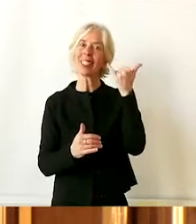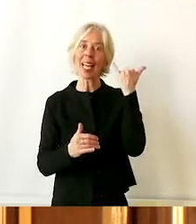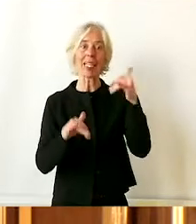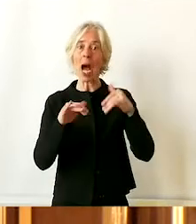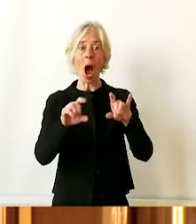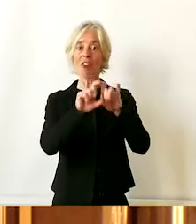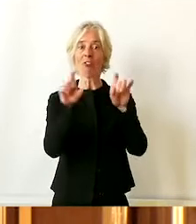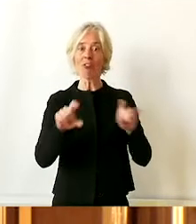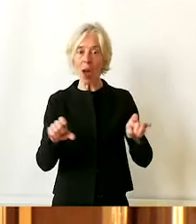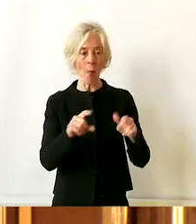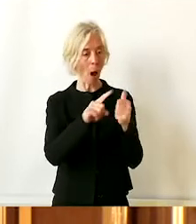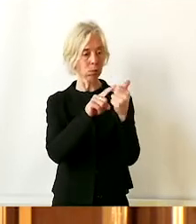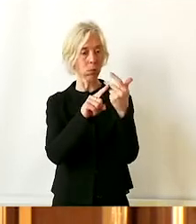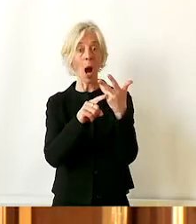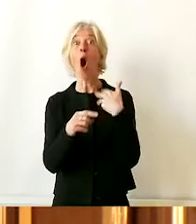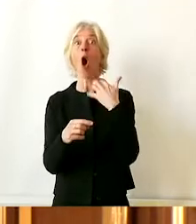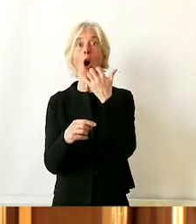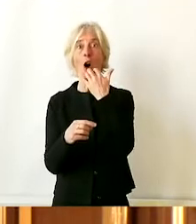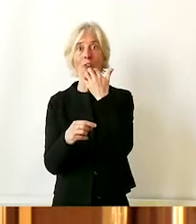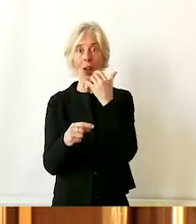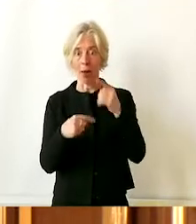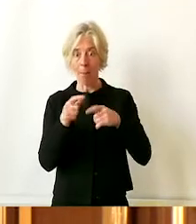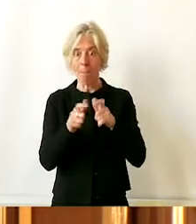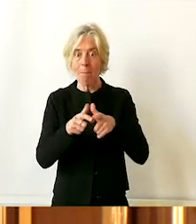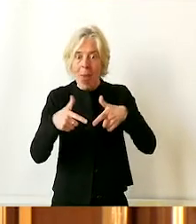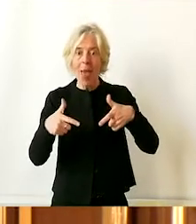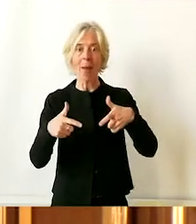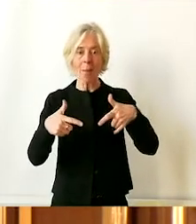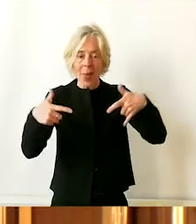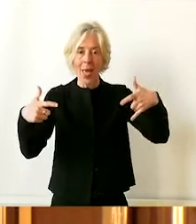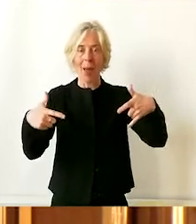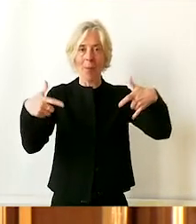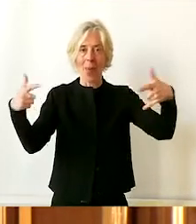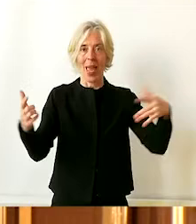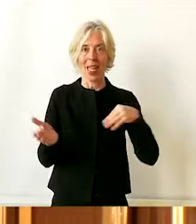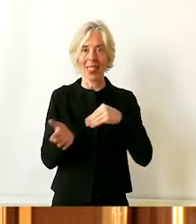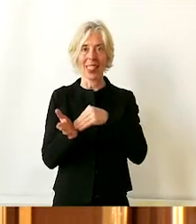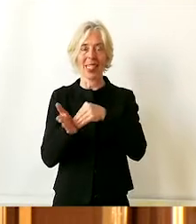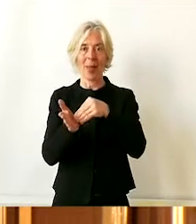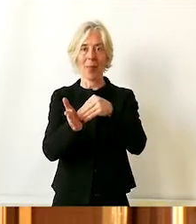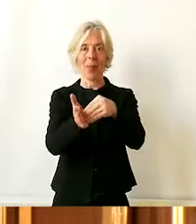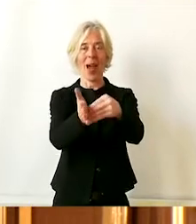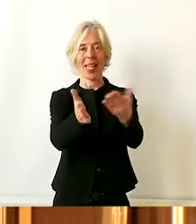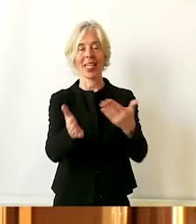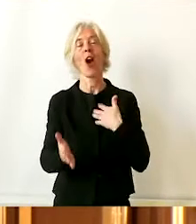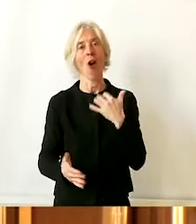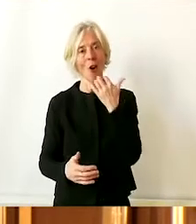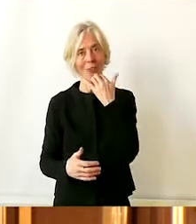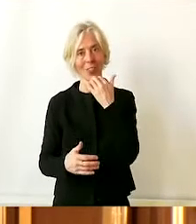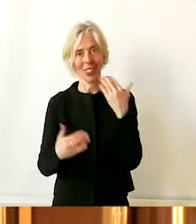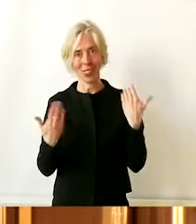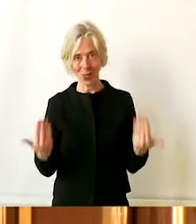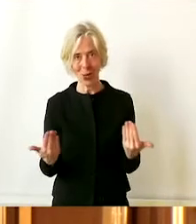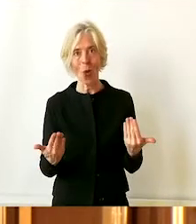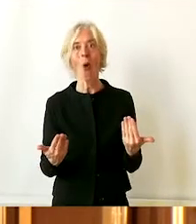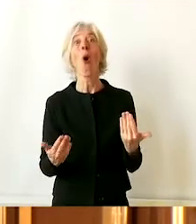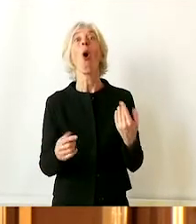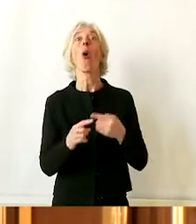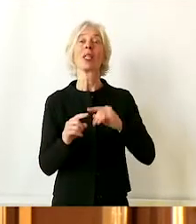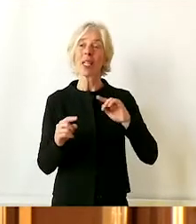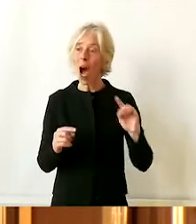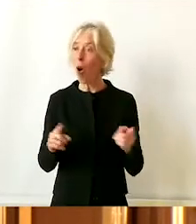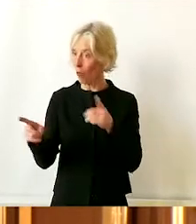am Schluss immer noch alleine dastehen, sondern dass viele, viele weitere Unternehmen auch entsprechend sich dem anschließen, sich auch der Verantwortung stellen,